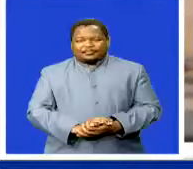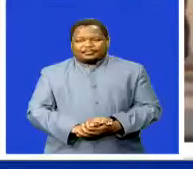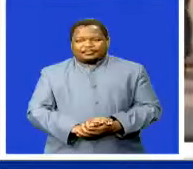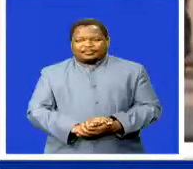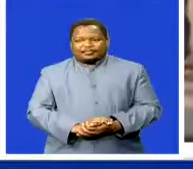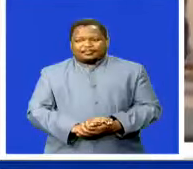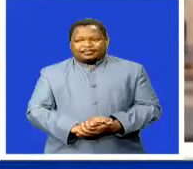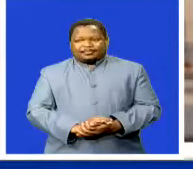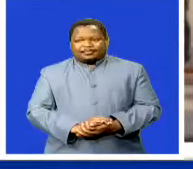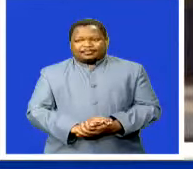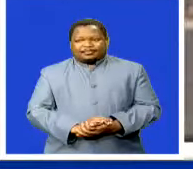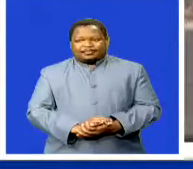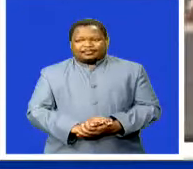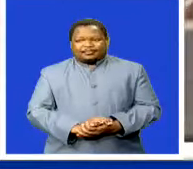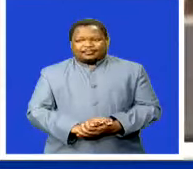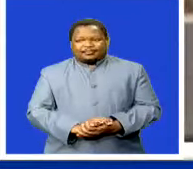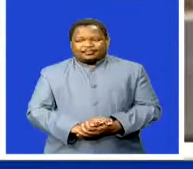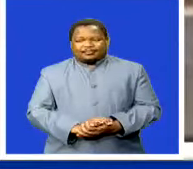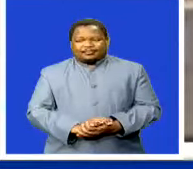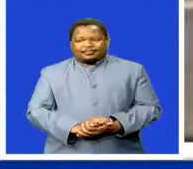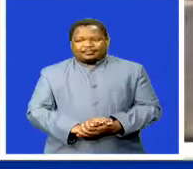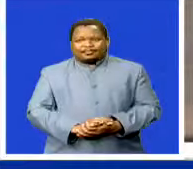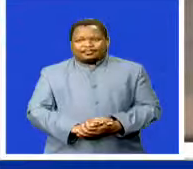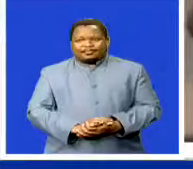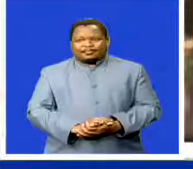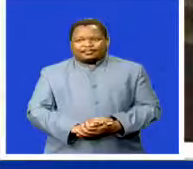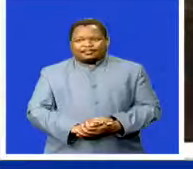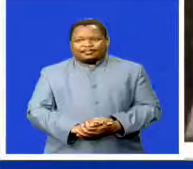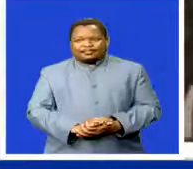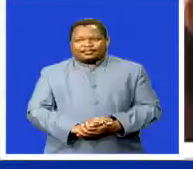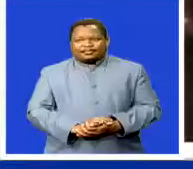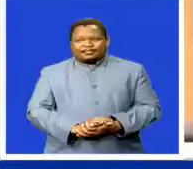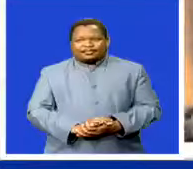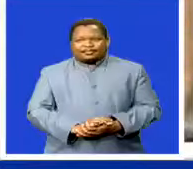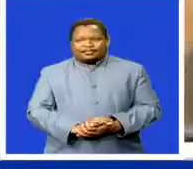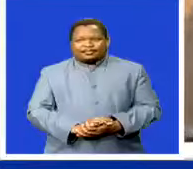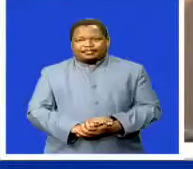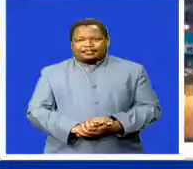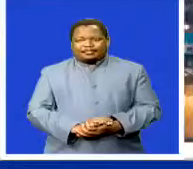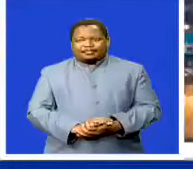Etinzabeni ubika pholile maziya anazwele masuku kumathapha